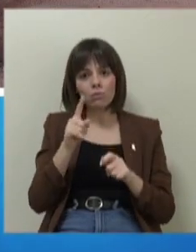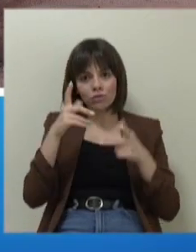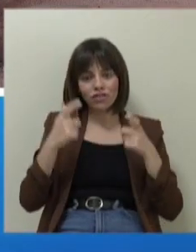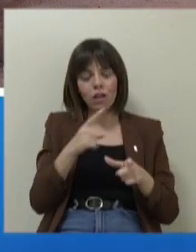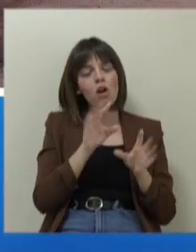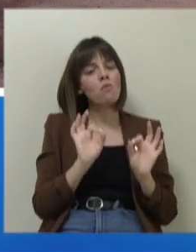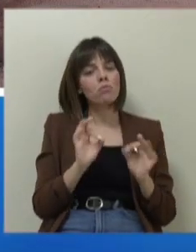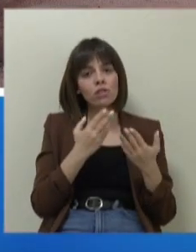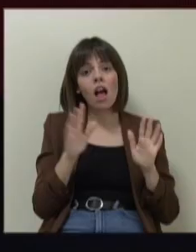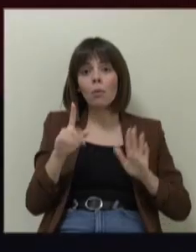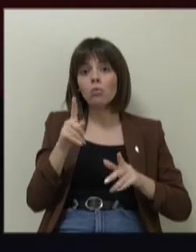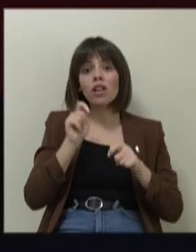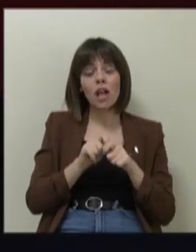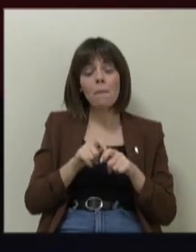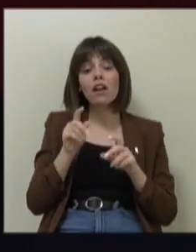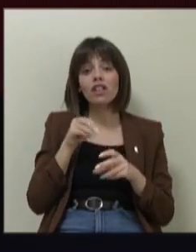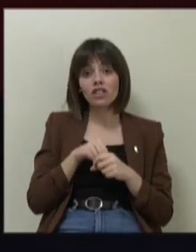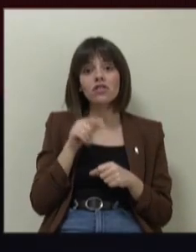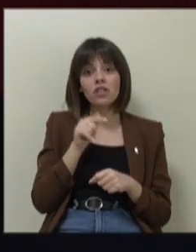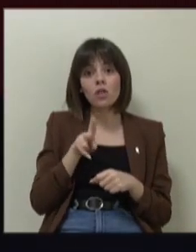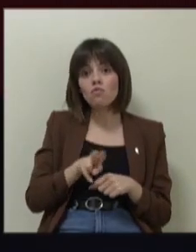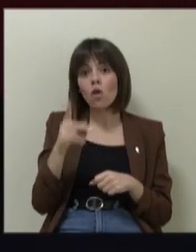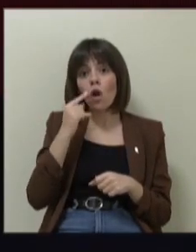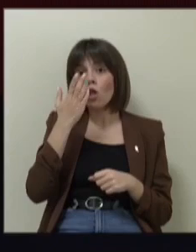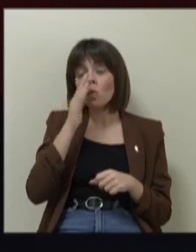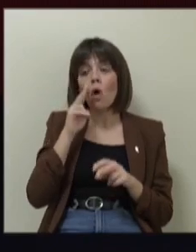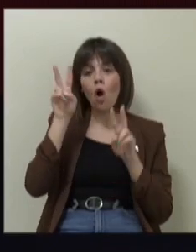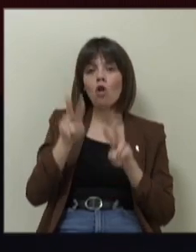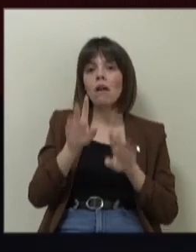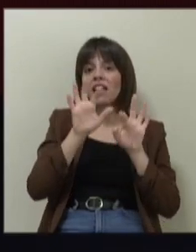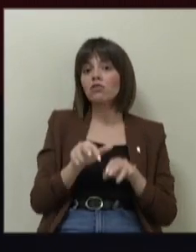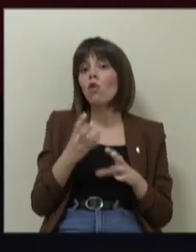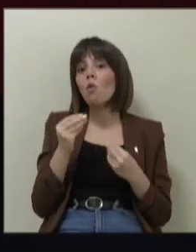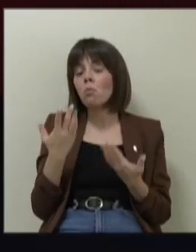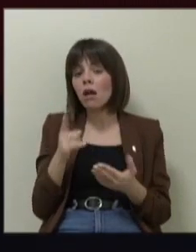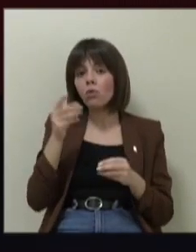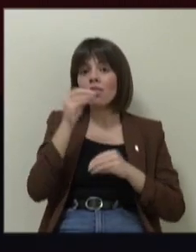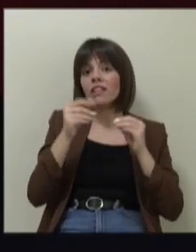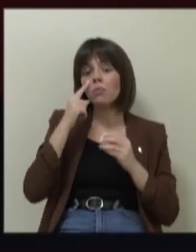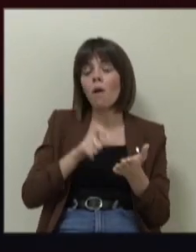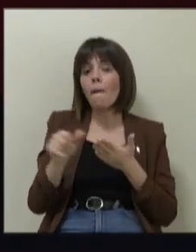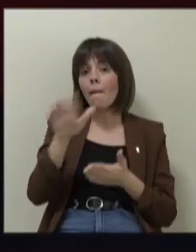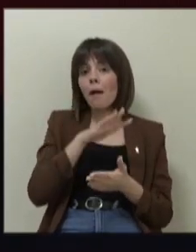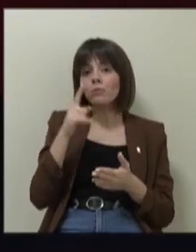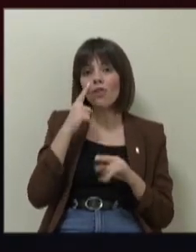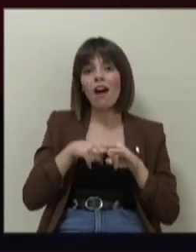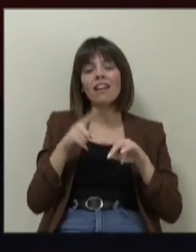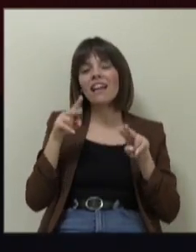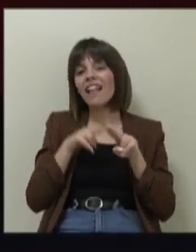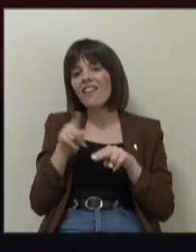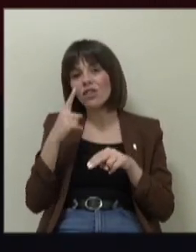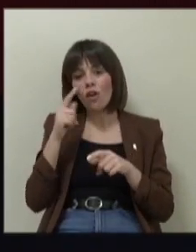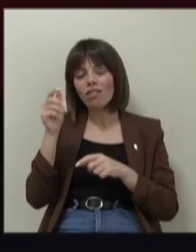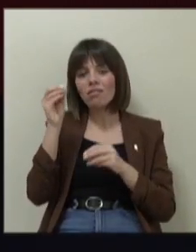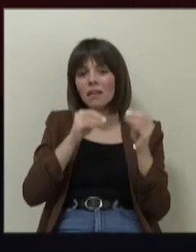bu mümkün. Fakat bunu yapabilmenin yolu doğayı okuyup yazabilmek. Ya bu tasarımın hepsi, Hasankeyf'in